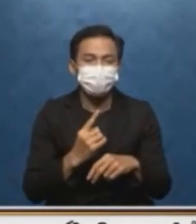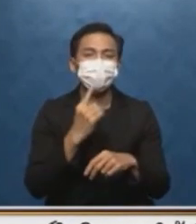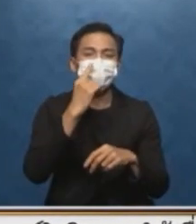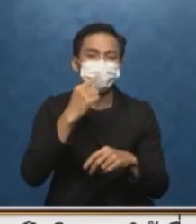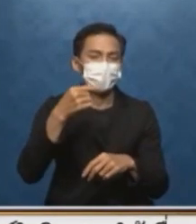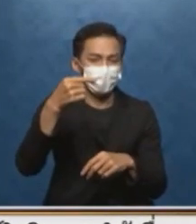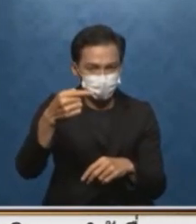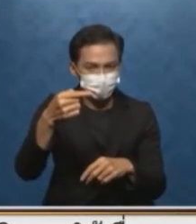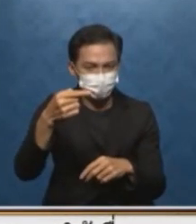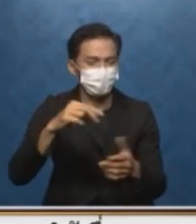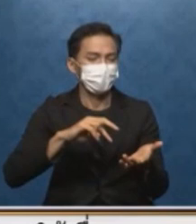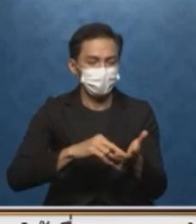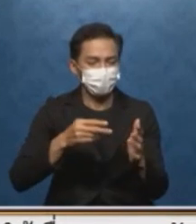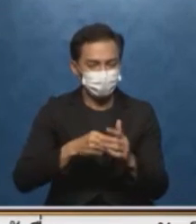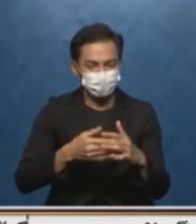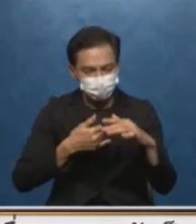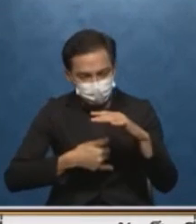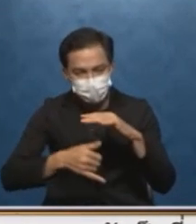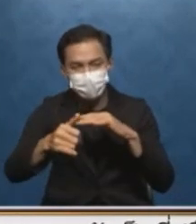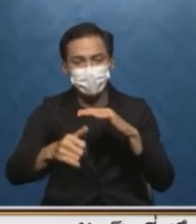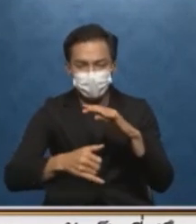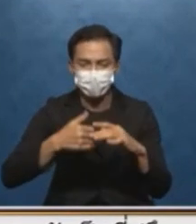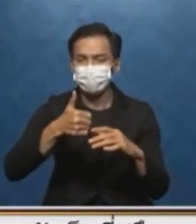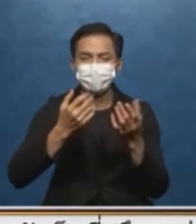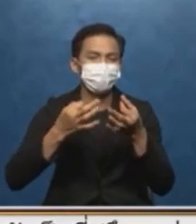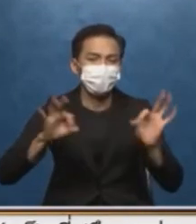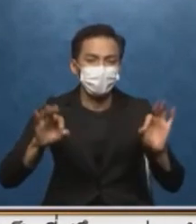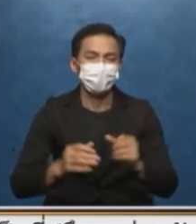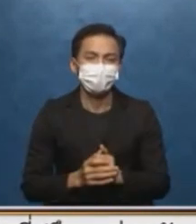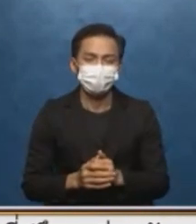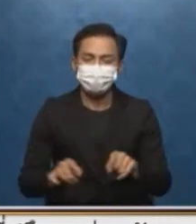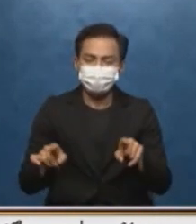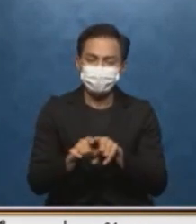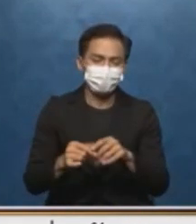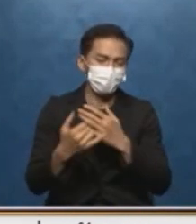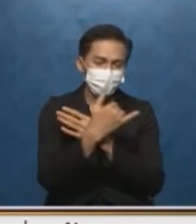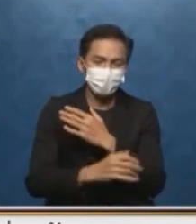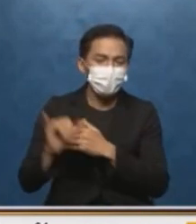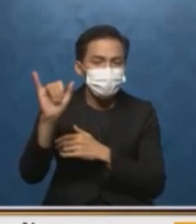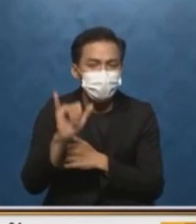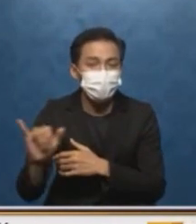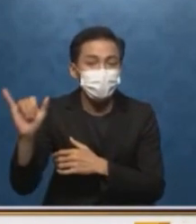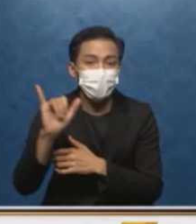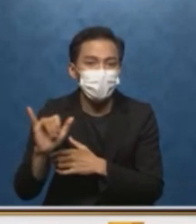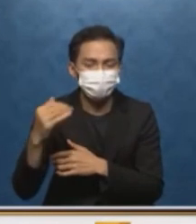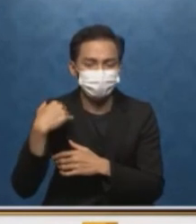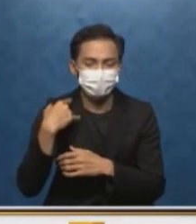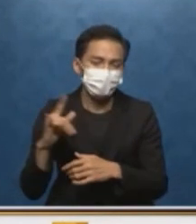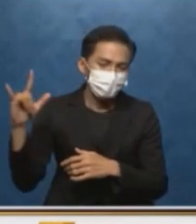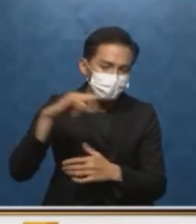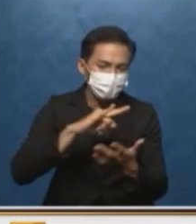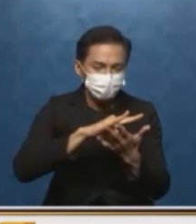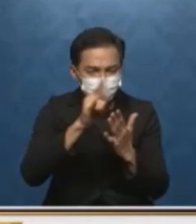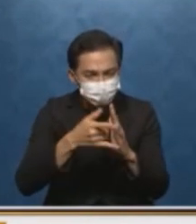ขาก็เข้าออกได้ตามเสรีประเทศยุโรปก็สามารถเดินทางภายในประเทศเชงเก้นของเข